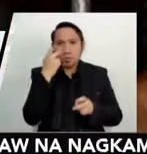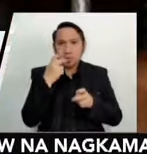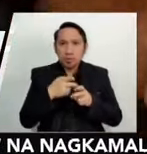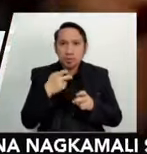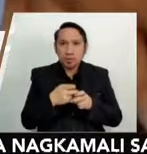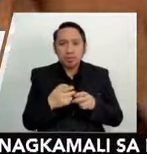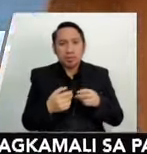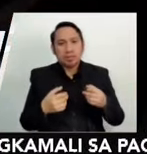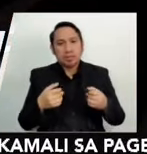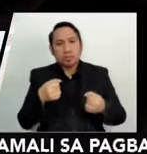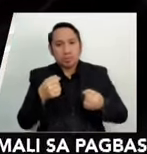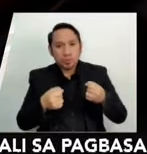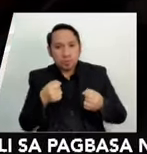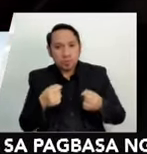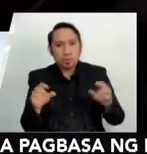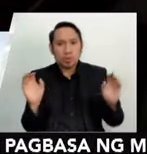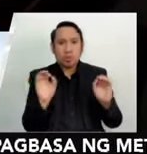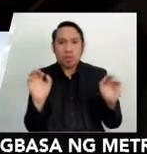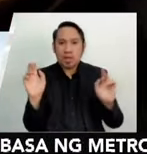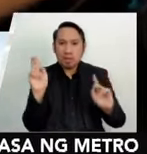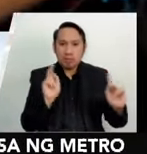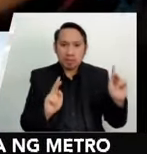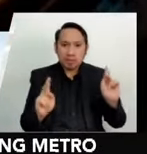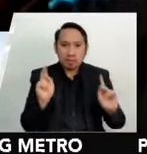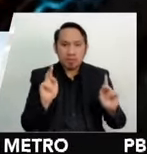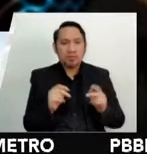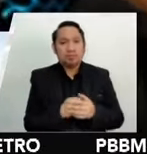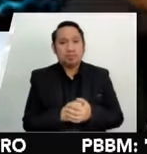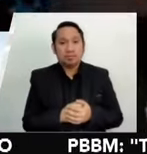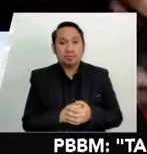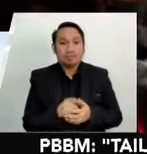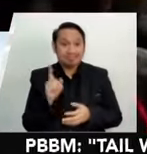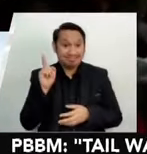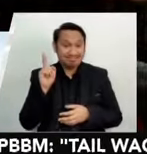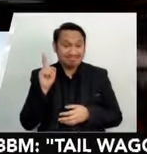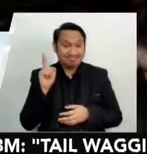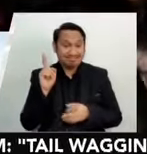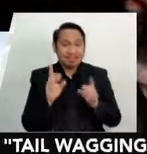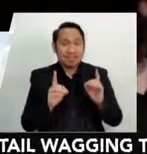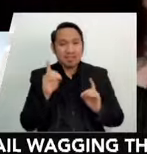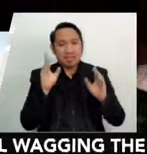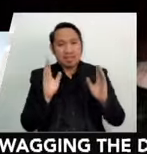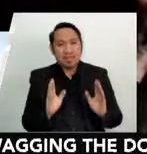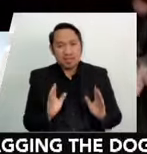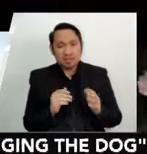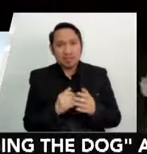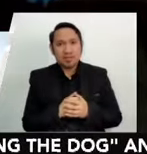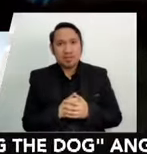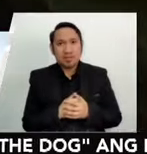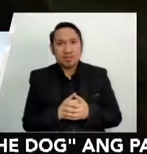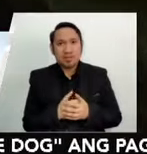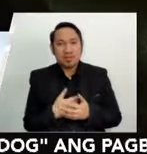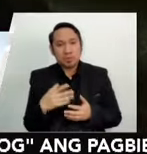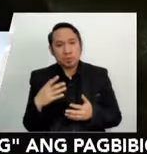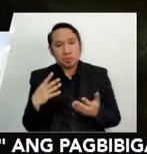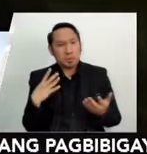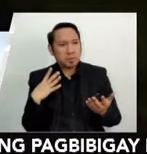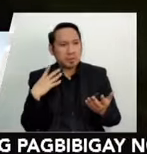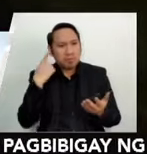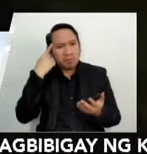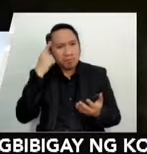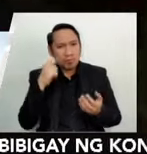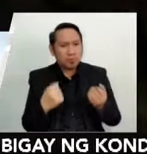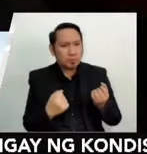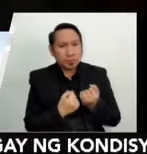po masyadong tao. Nabalitaan naman ang tsuper din si Arnold Pagia na may inihahandang fuel subsidy para sa kanilang mga PUV driver.